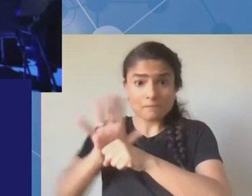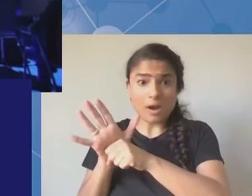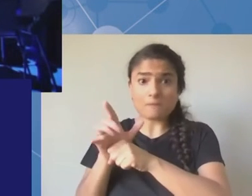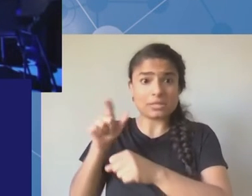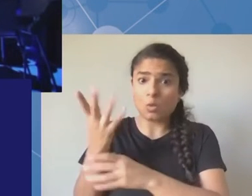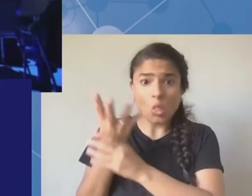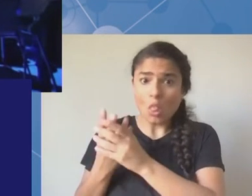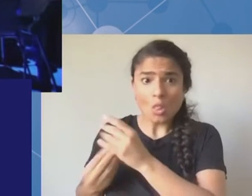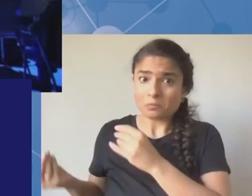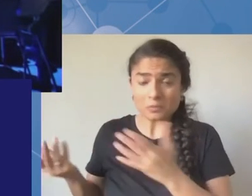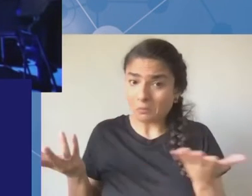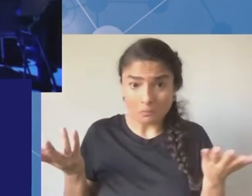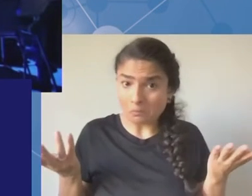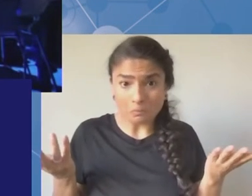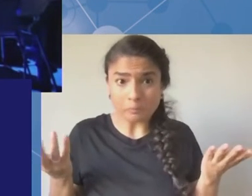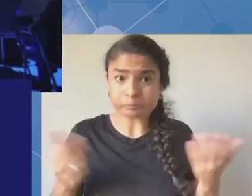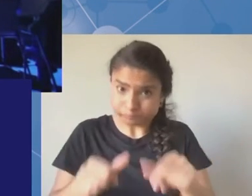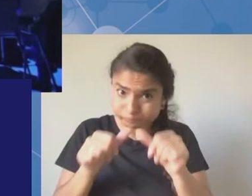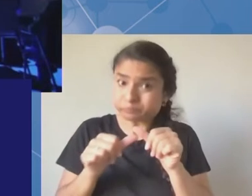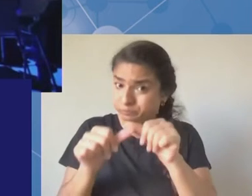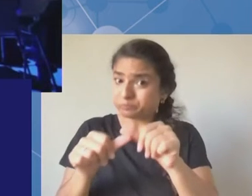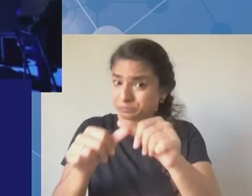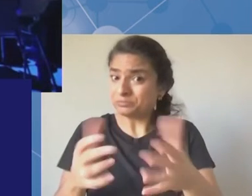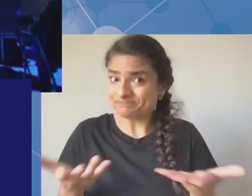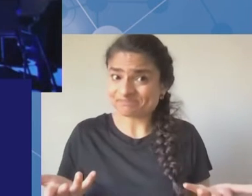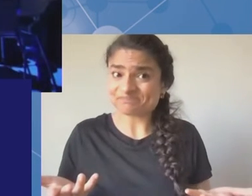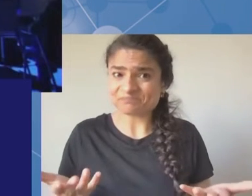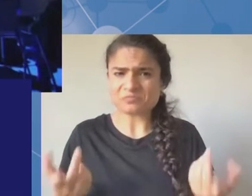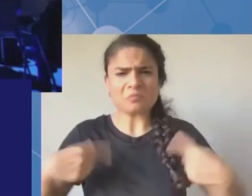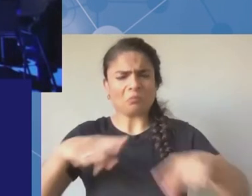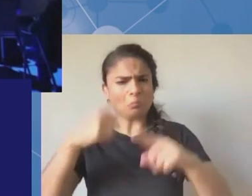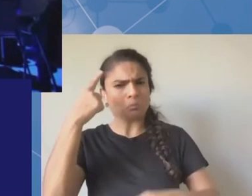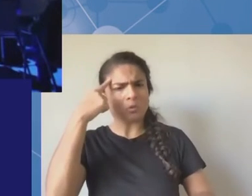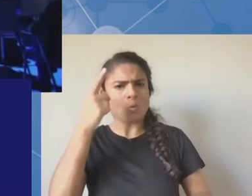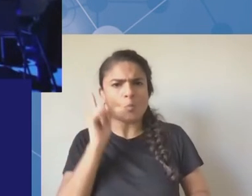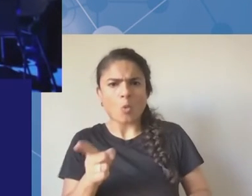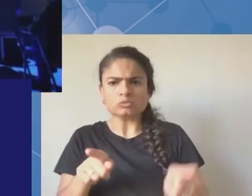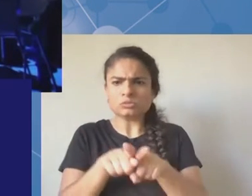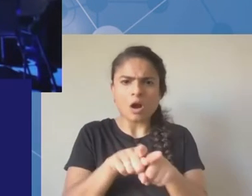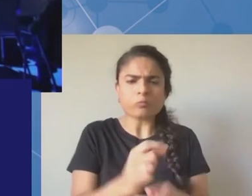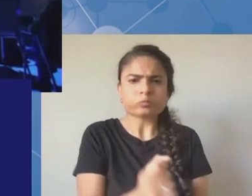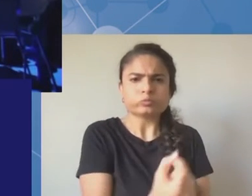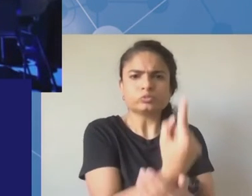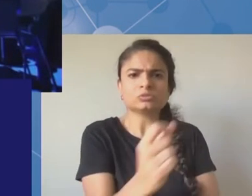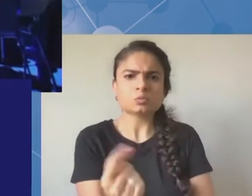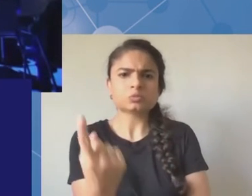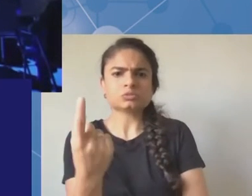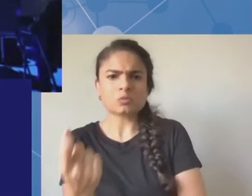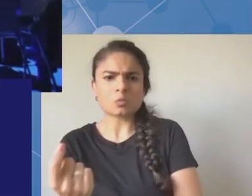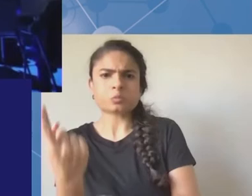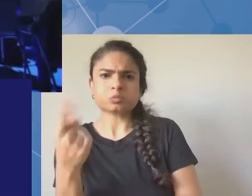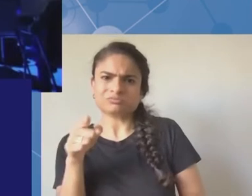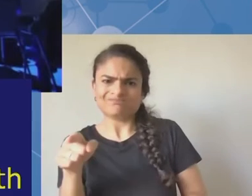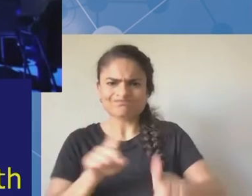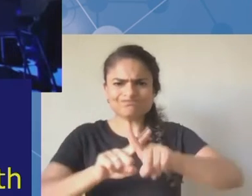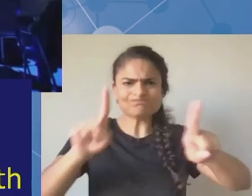чтобы наши дискуссии стали более как-то такими ощутимыми, потому что я думаю, что пандемия так